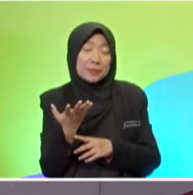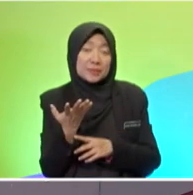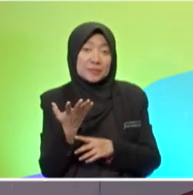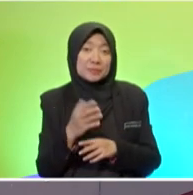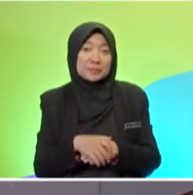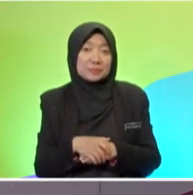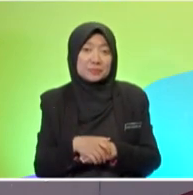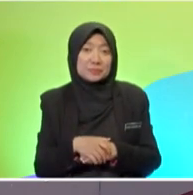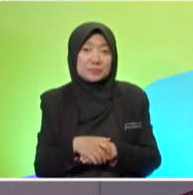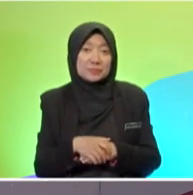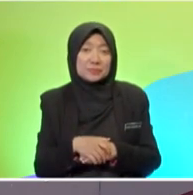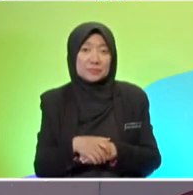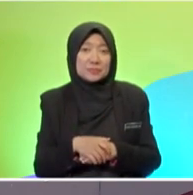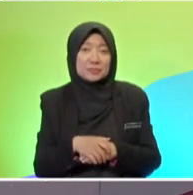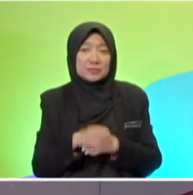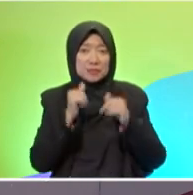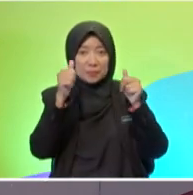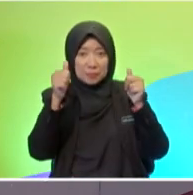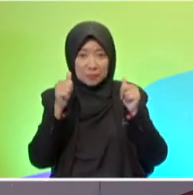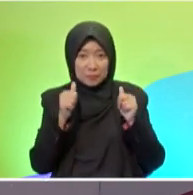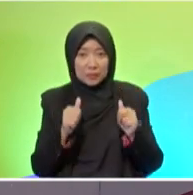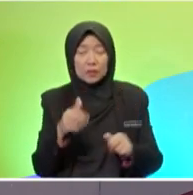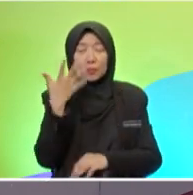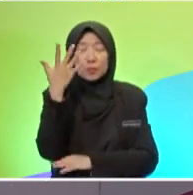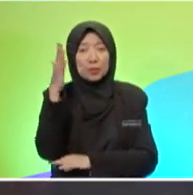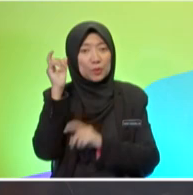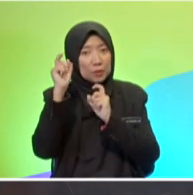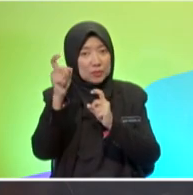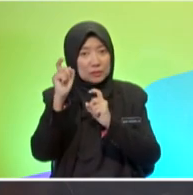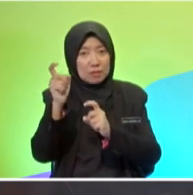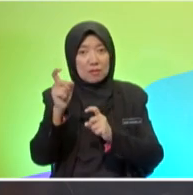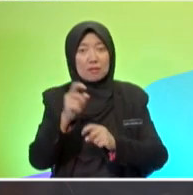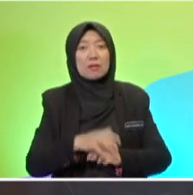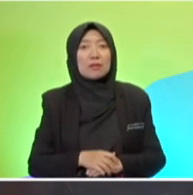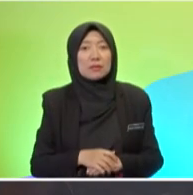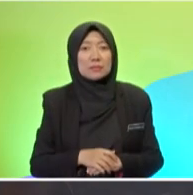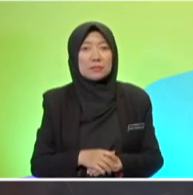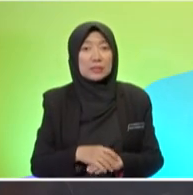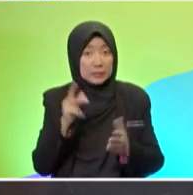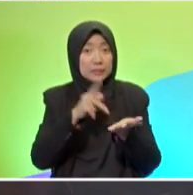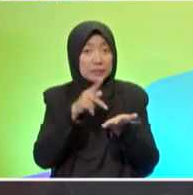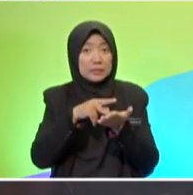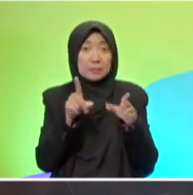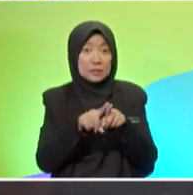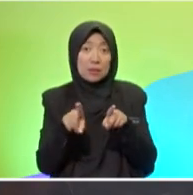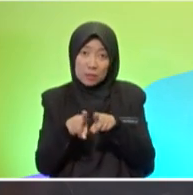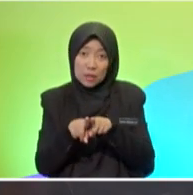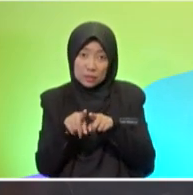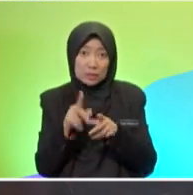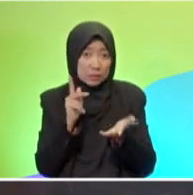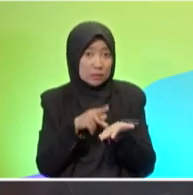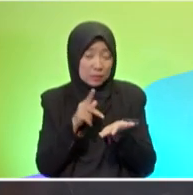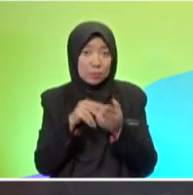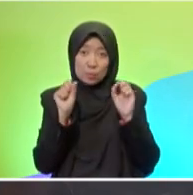yang ada dan tampalkan di pokok ganjaran. Boleh. Kalau macam tu, cikgu kita kira sama-sama boleh? Boleh? Jom kita kira